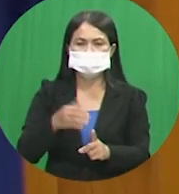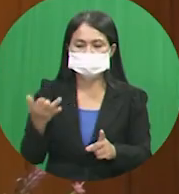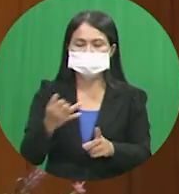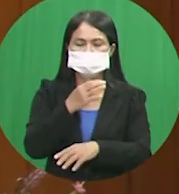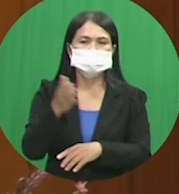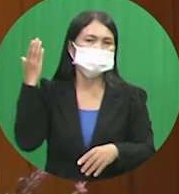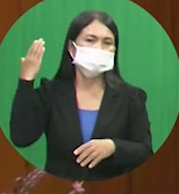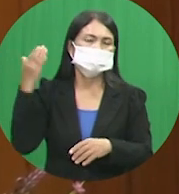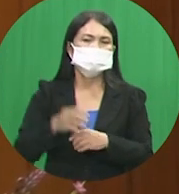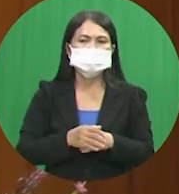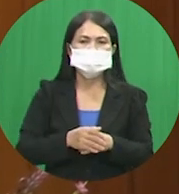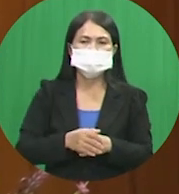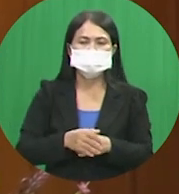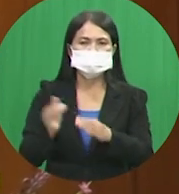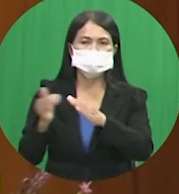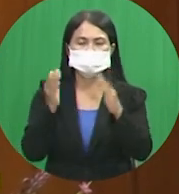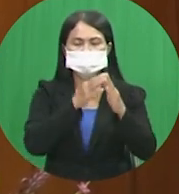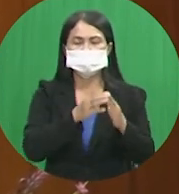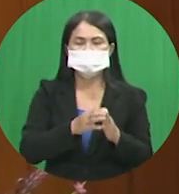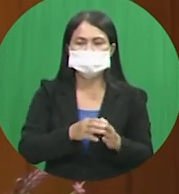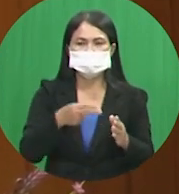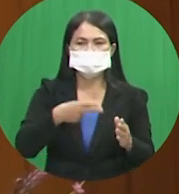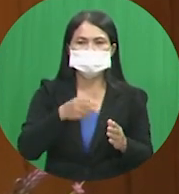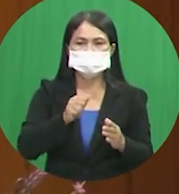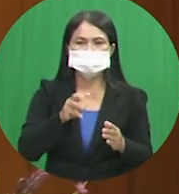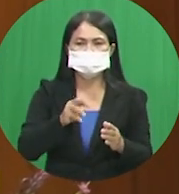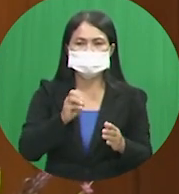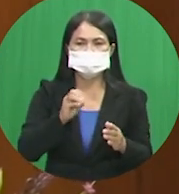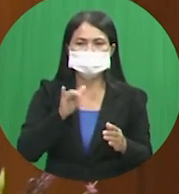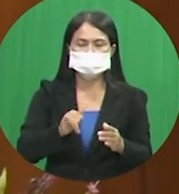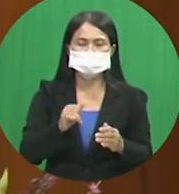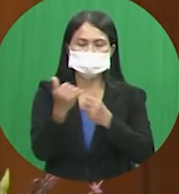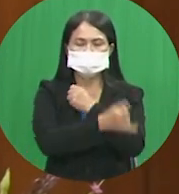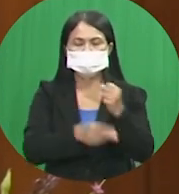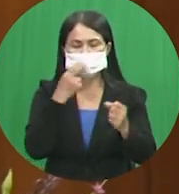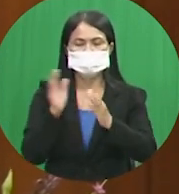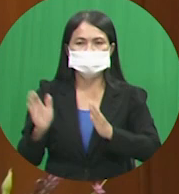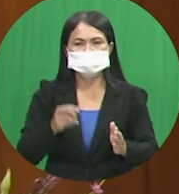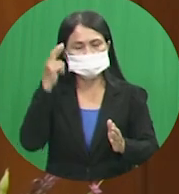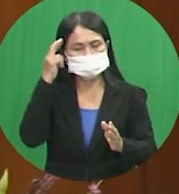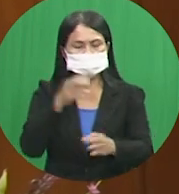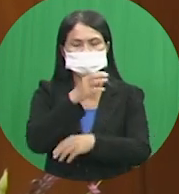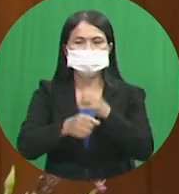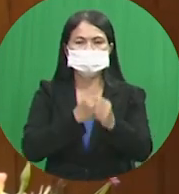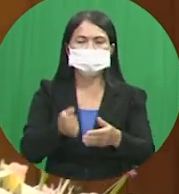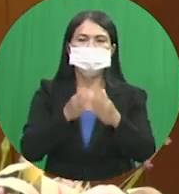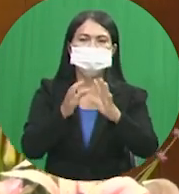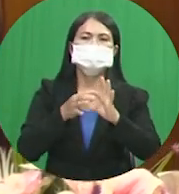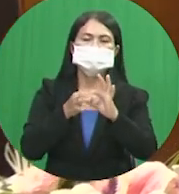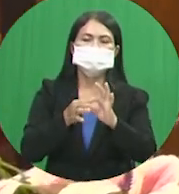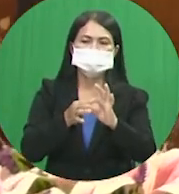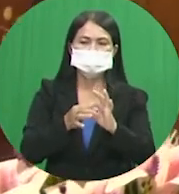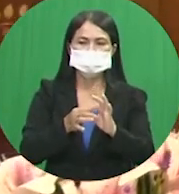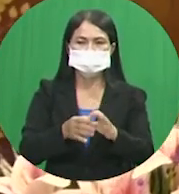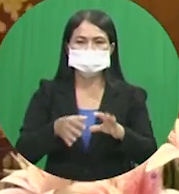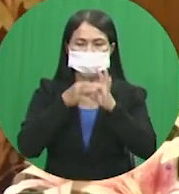ษกลอมนี้ในรัฐนี้ฮานอยประเทศเวียดนามมีนริมจำพิธีรมลคูบในการบังการตำแหน่งตำนอง